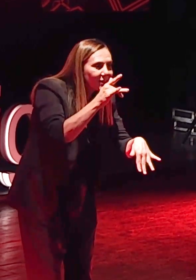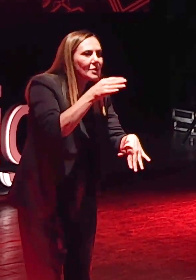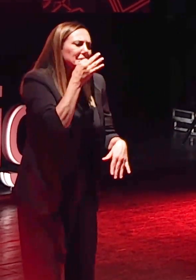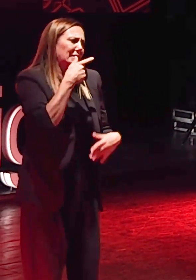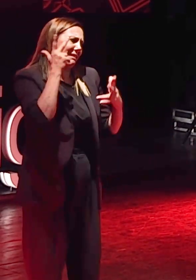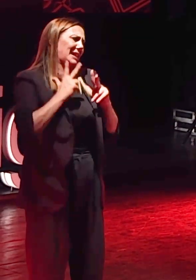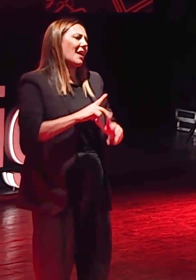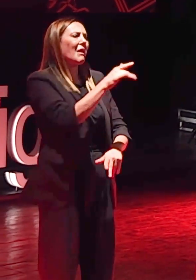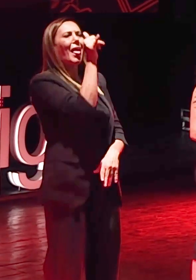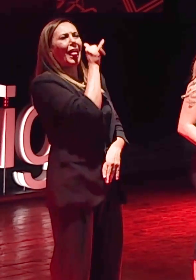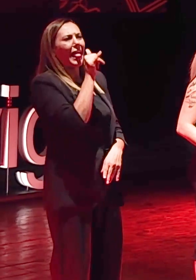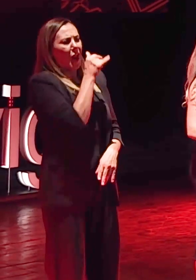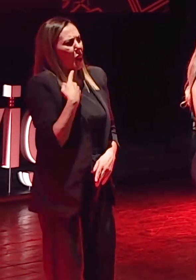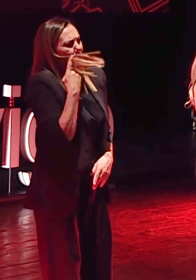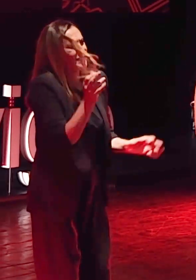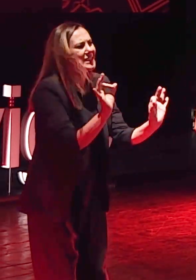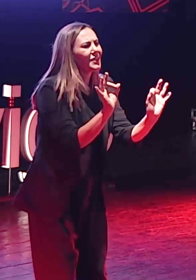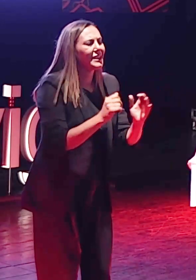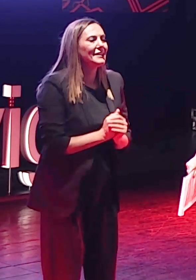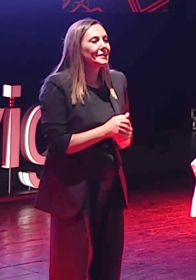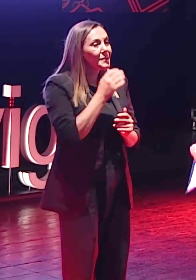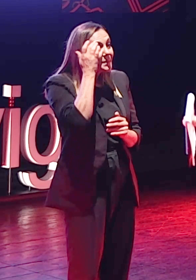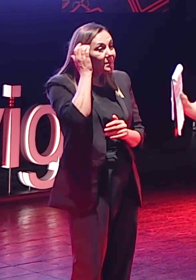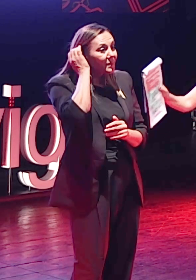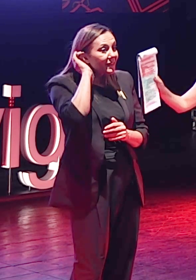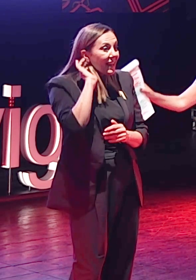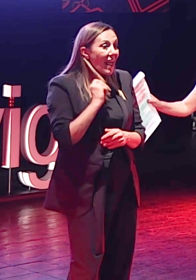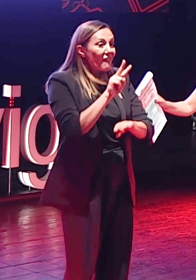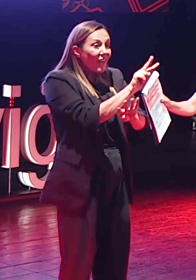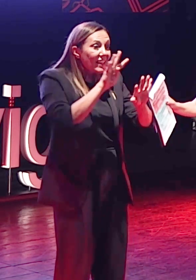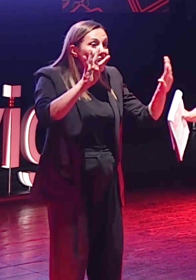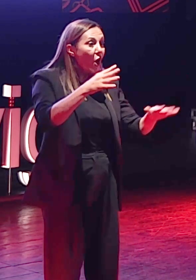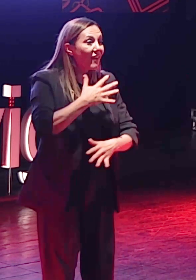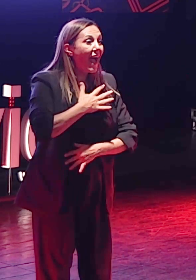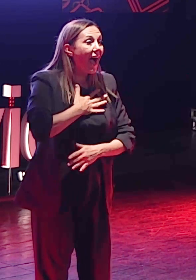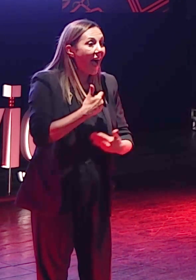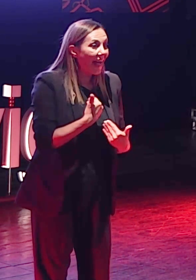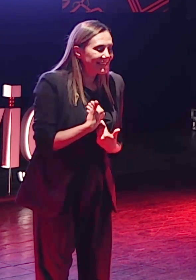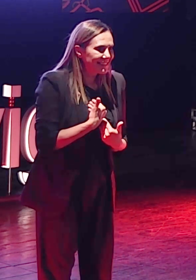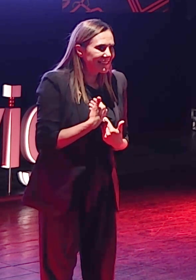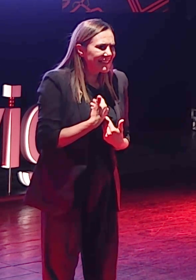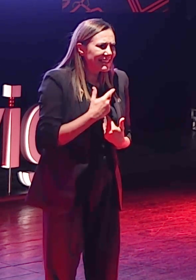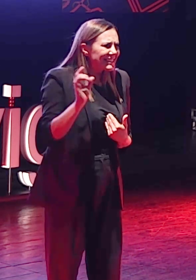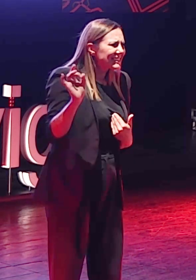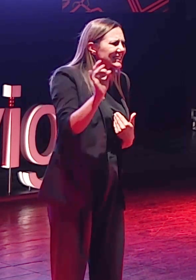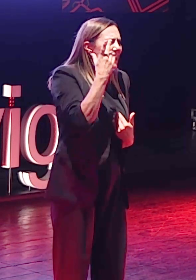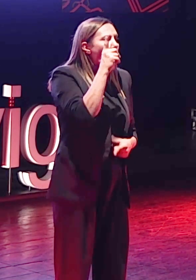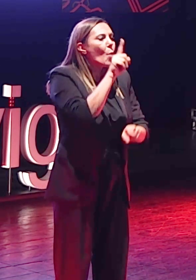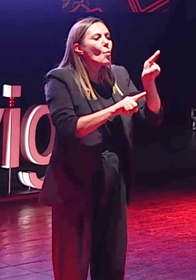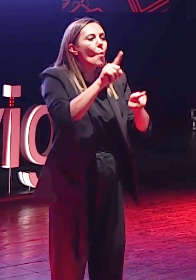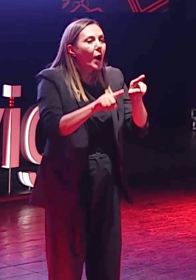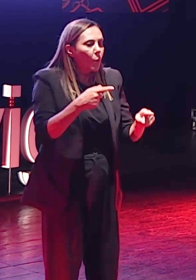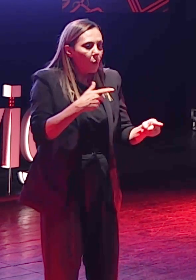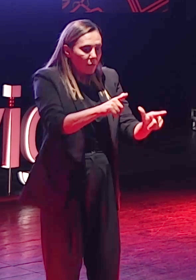tranquillo sapete alla veneranda età di 29 anni se qualcuno mi dà un